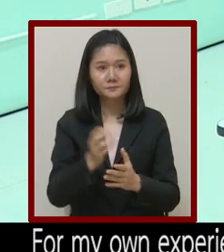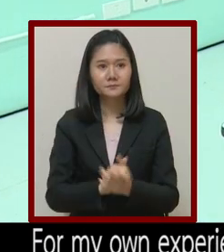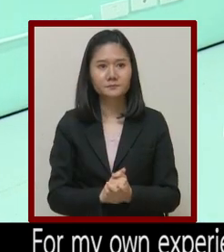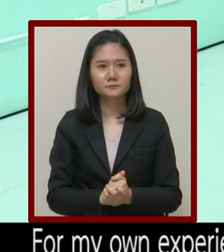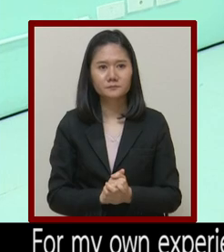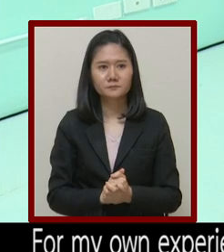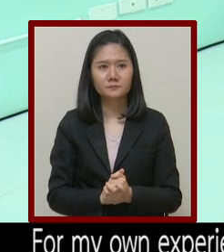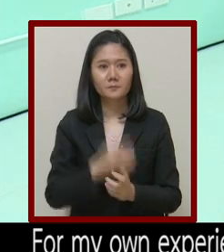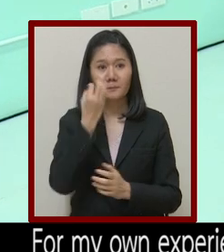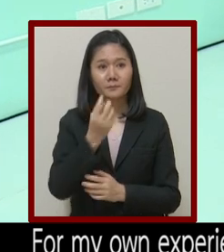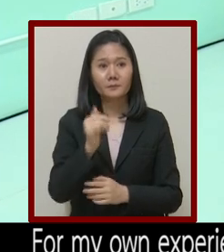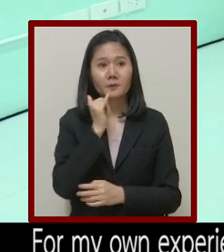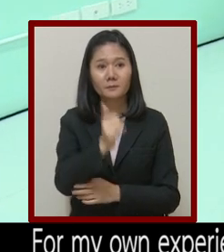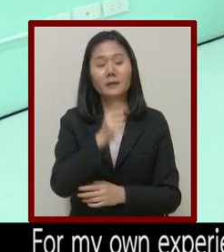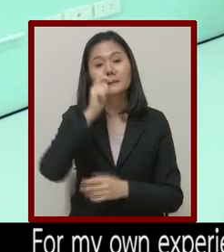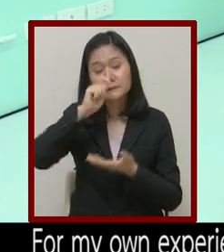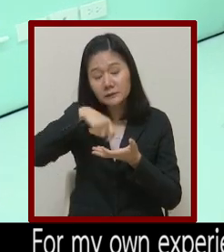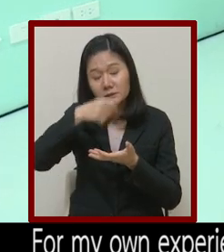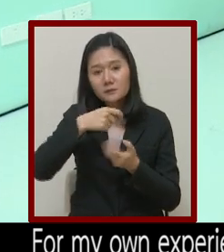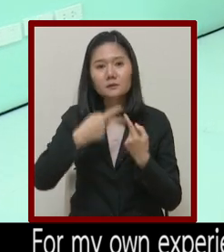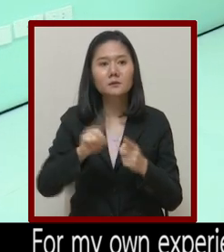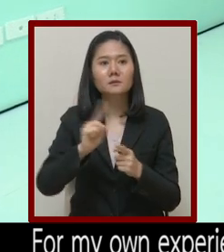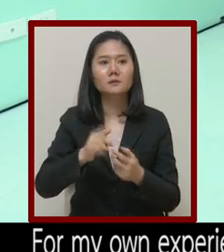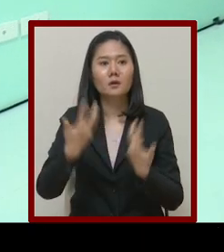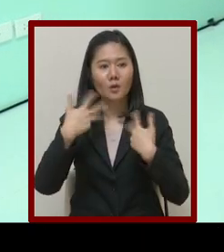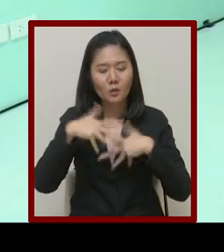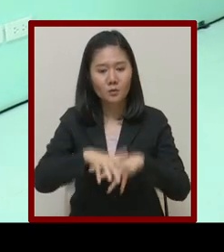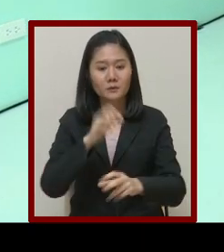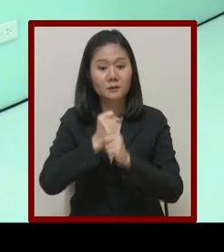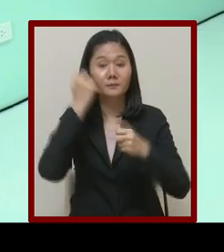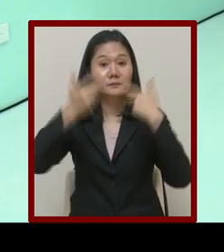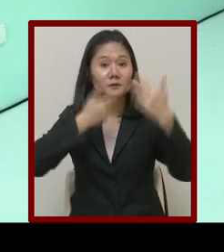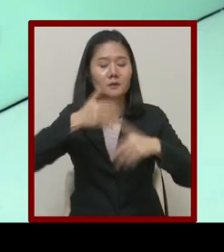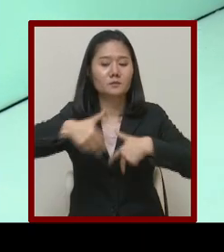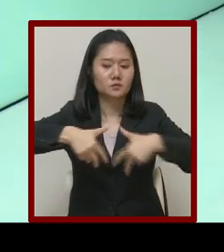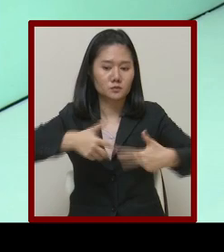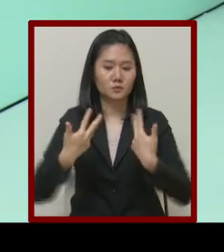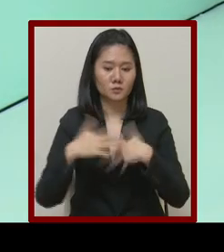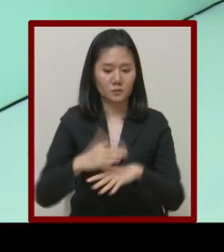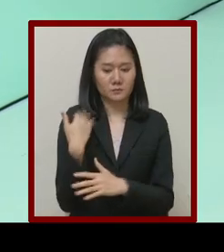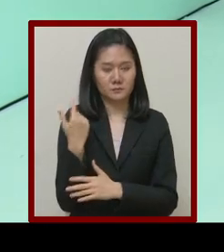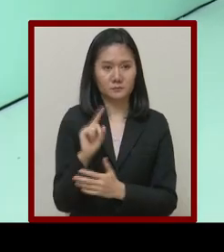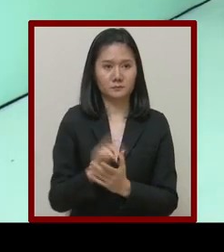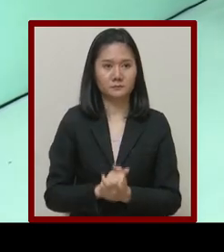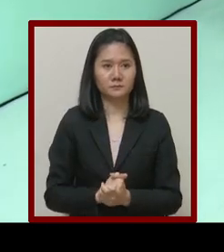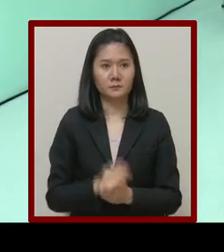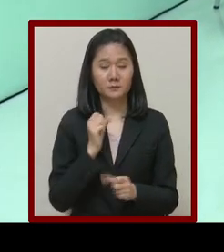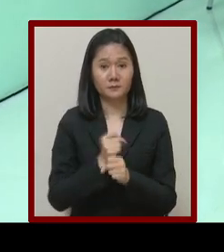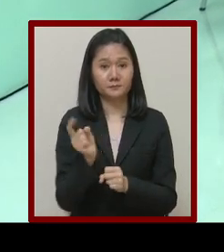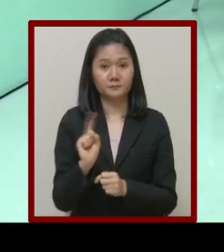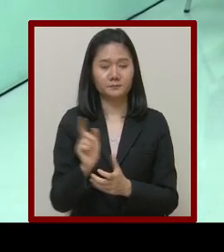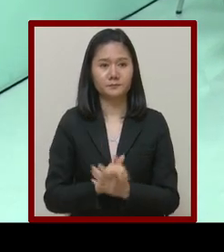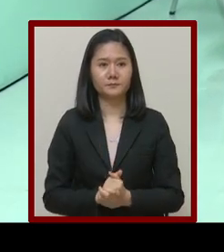นะส่วนใหญ่ไปก็คือทานเลยนะแต่ในส่วนร่วมของการทำกิจกรรมกับชุมชนก็จะมีในเรื่องของทำอะไร